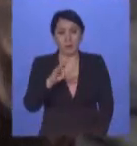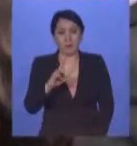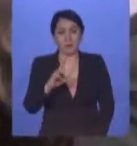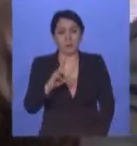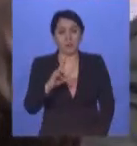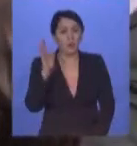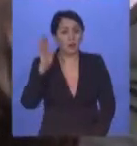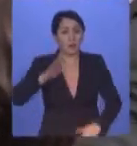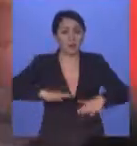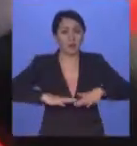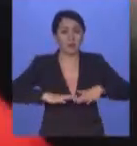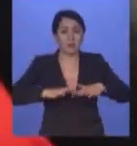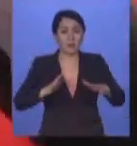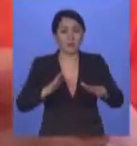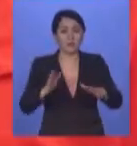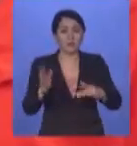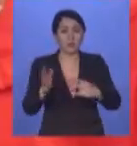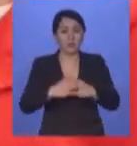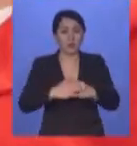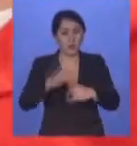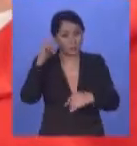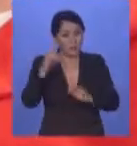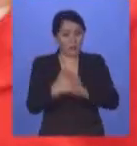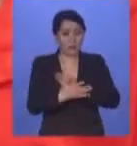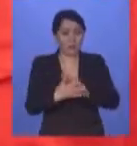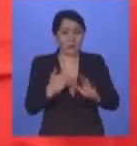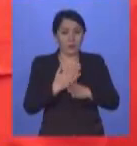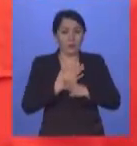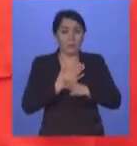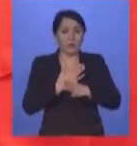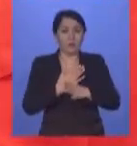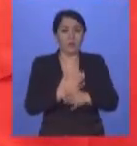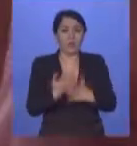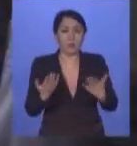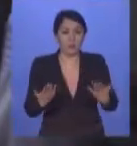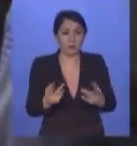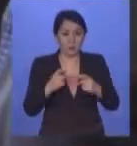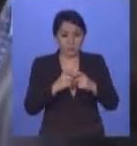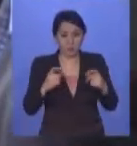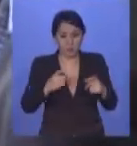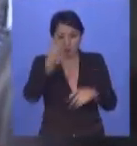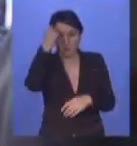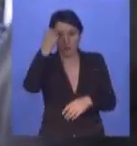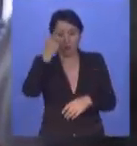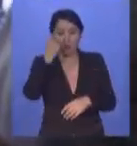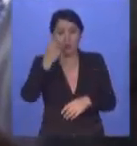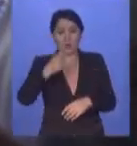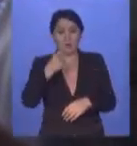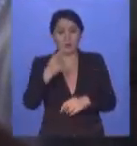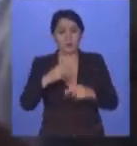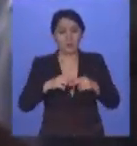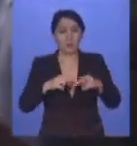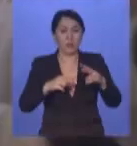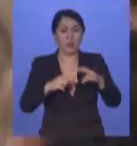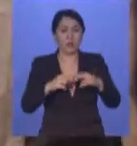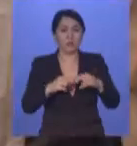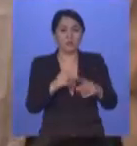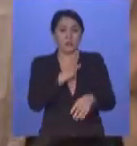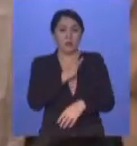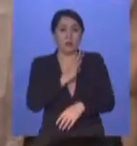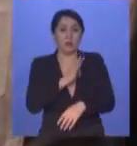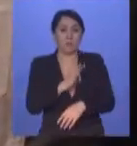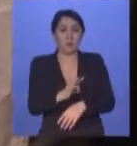су тасқынның салдарын жоюда түсіністік танытып, көмектескен үшін тұрғындарға алғысын білдірді. Құрылыс қарқынымен